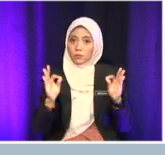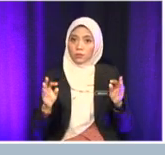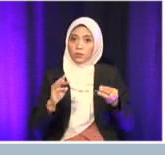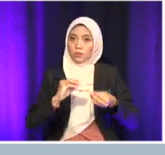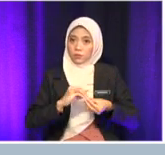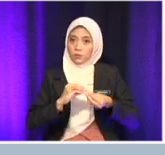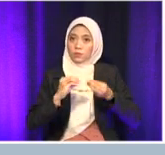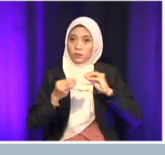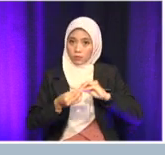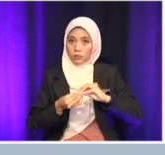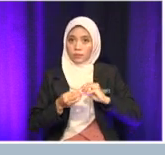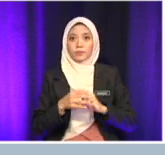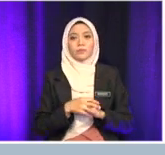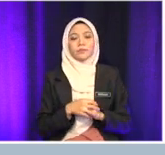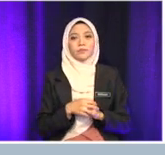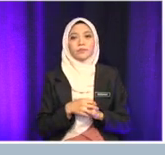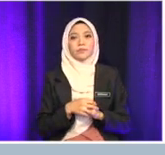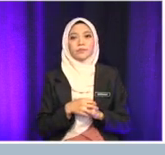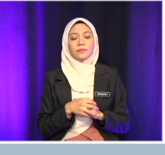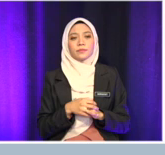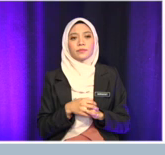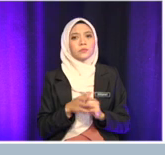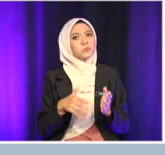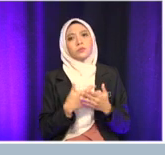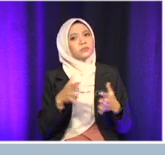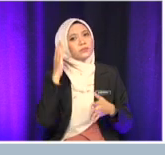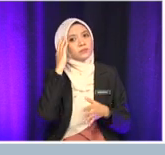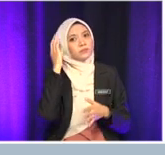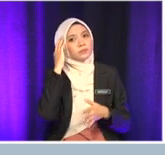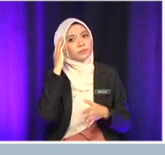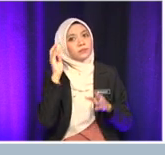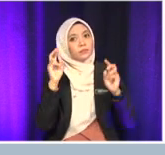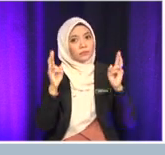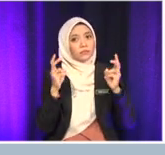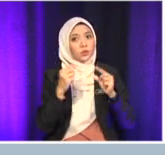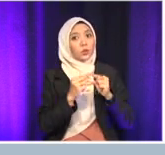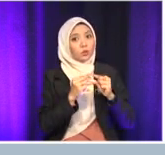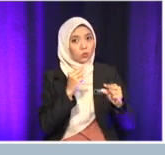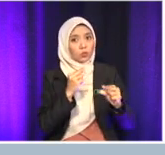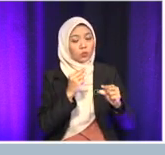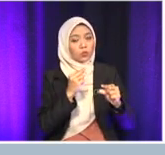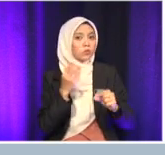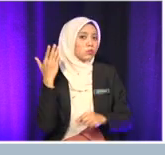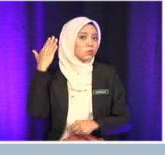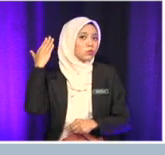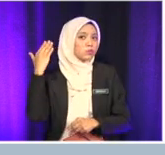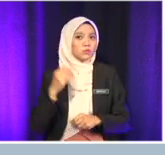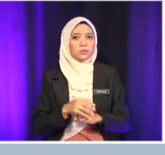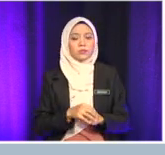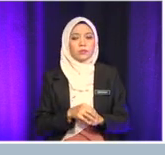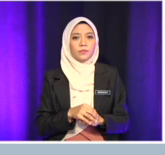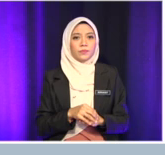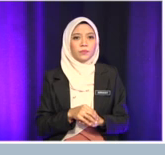persamaan Yang kedua kita juga sudah sedia maklum masa-masa dalam tajuk garis dan lurus garis dan lurus